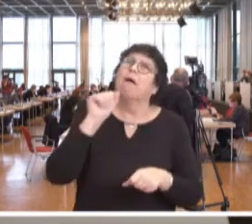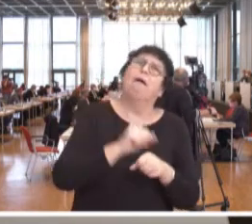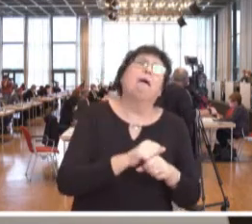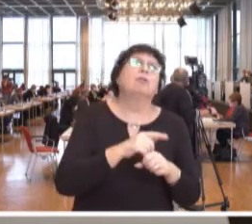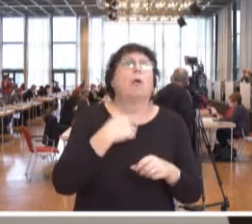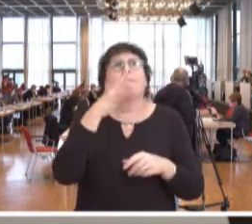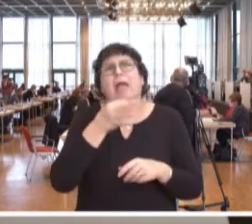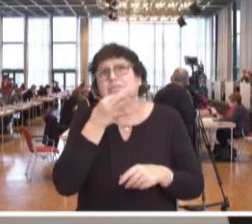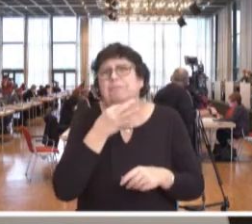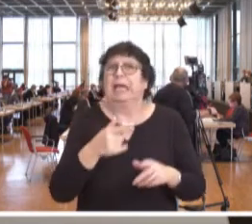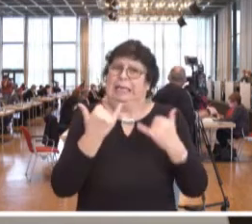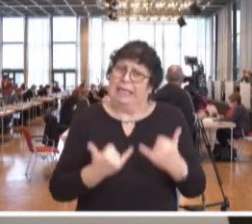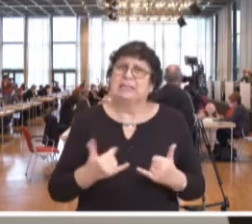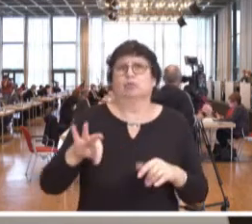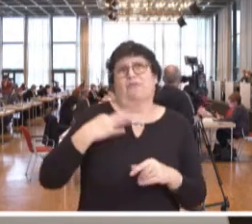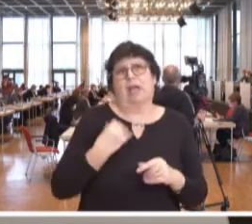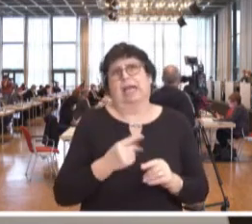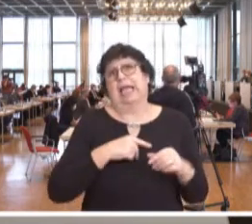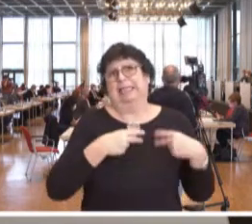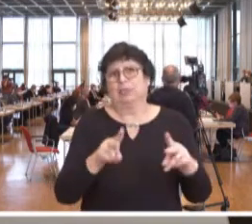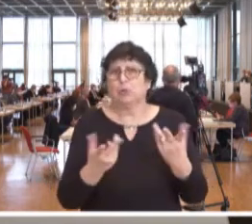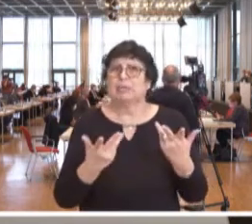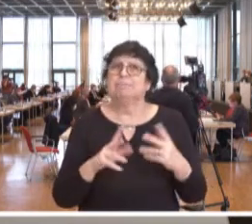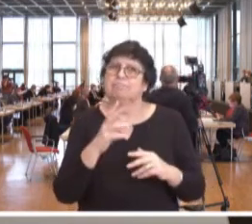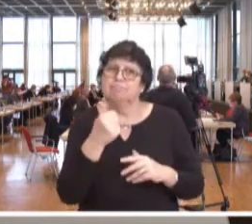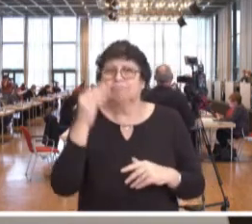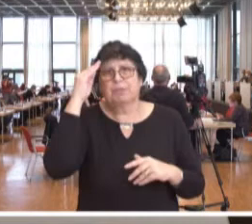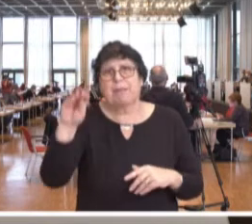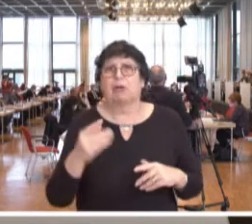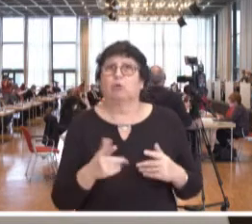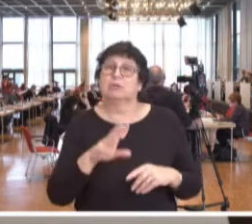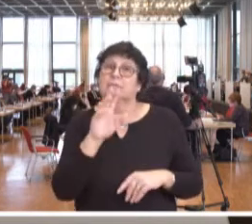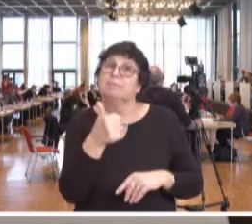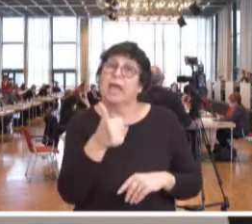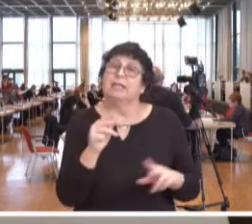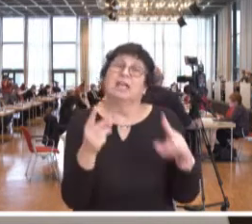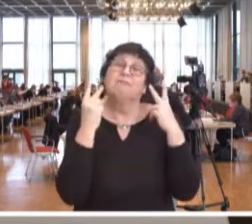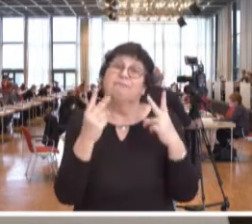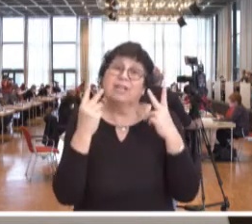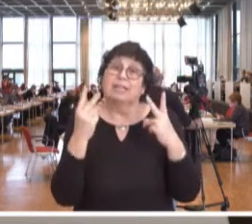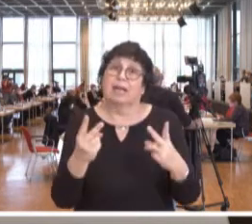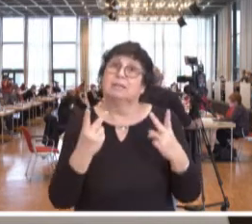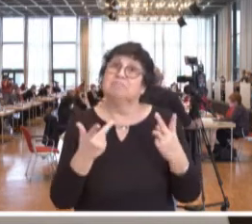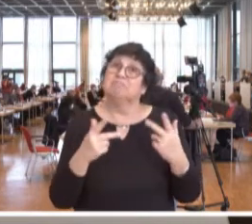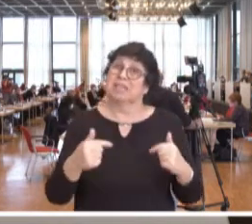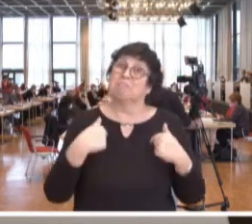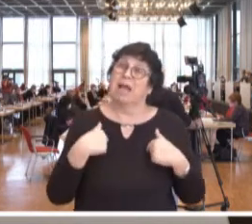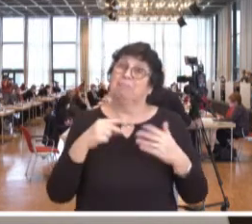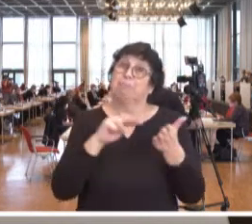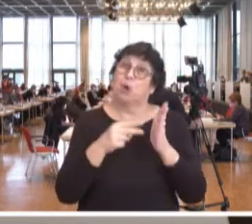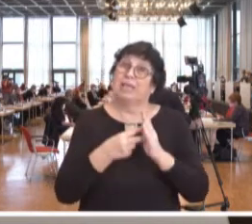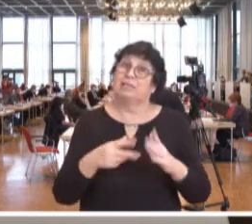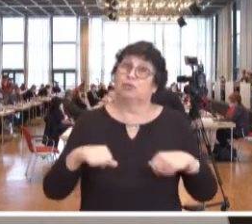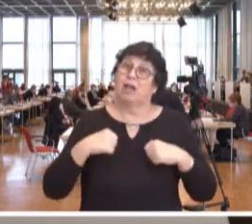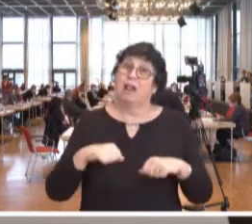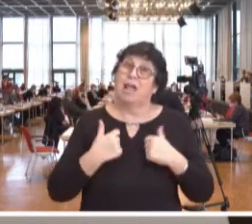Nun komme ich zu Frankreich. Auch hier eben nur eine Bemerkung. Einer der wichtigen Ereignisse in meinem politischen Leben